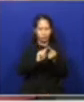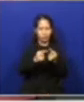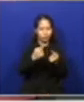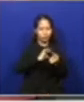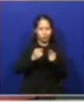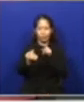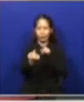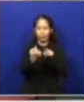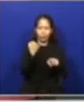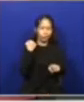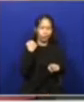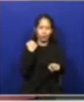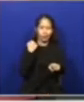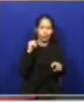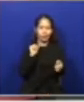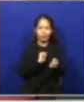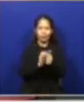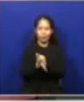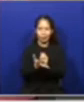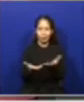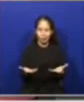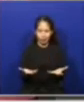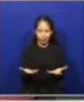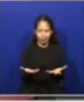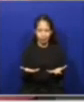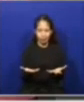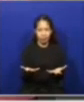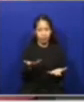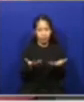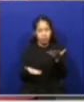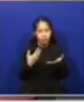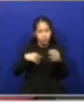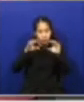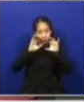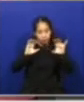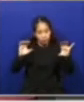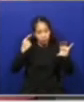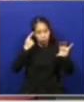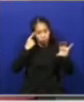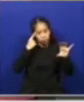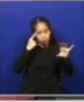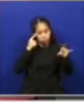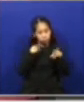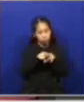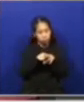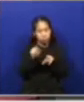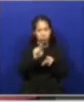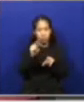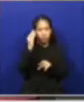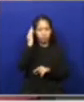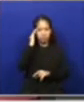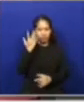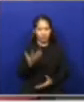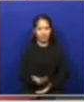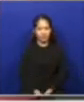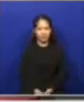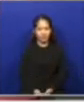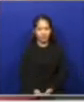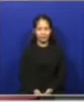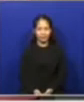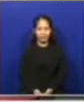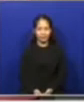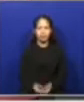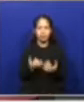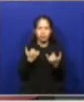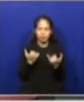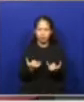นค่ะหรือว่ารัฐบาลรู้เห็นเป็นใจดิฉันไม่ทราบนะคะก็ต้องถือว่าครั้งนี้เป็น